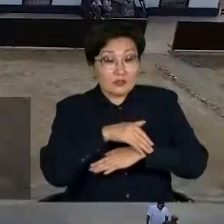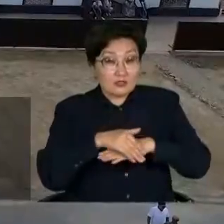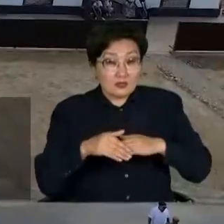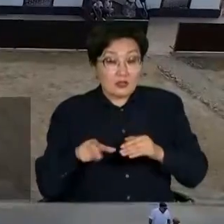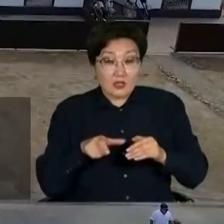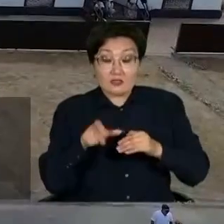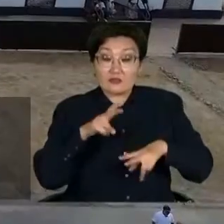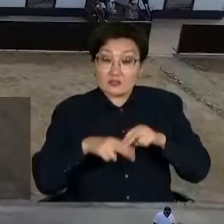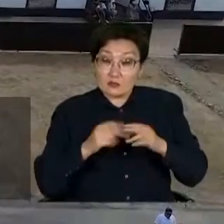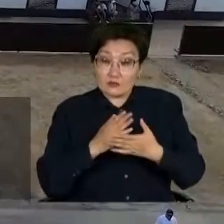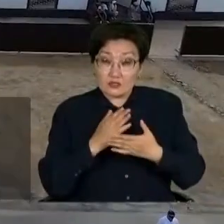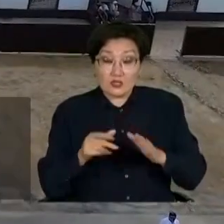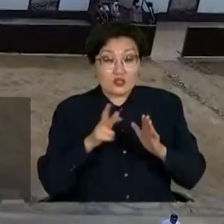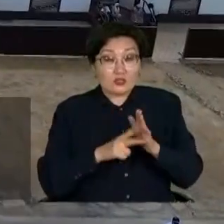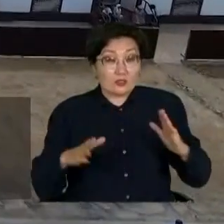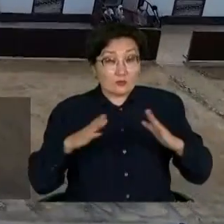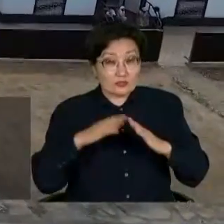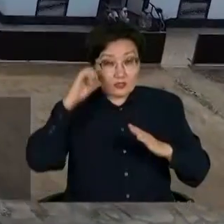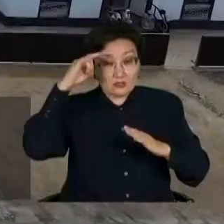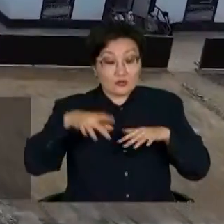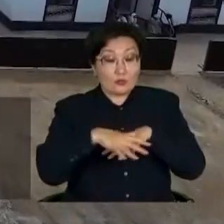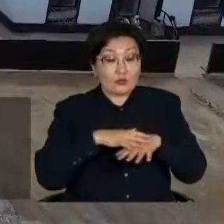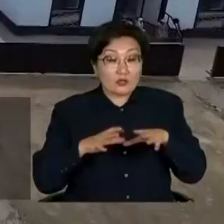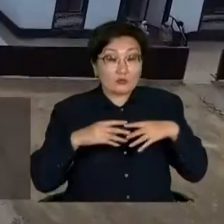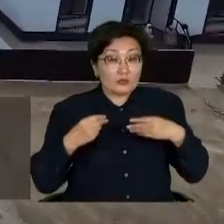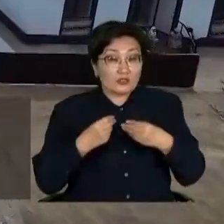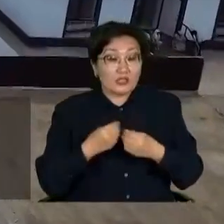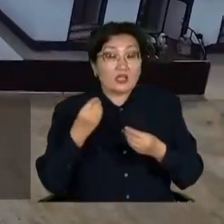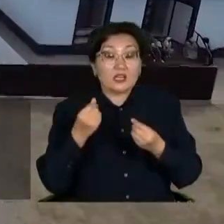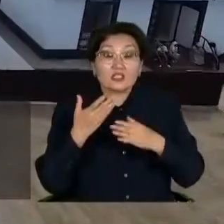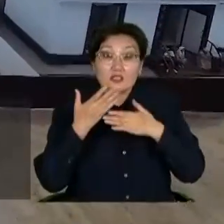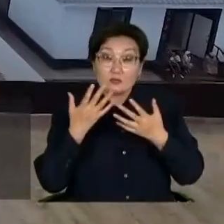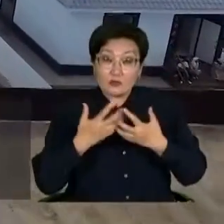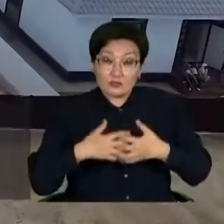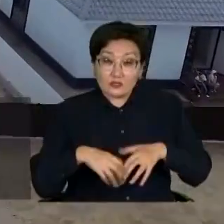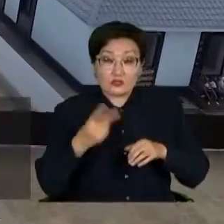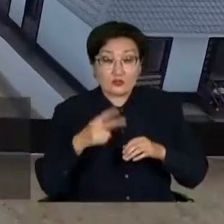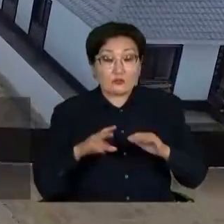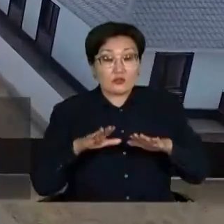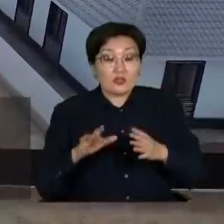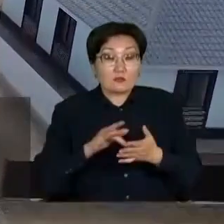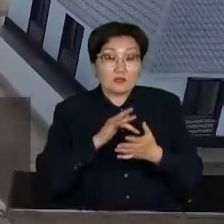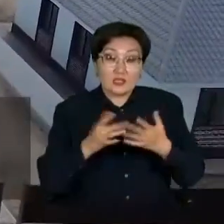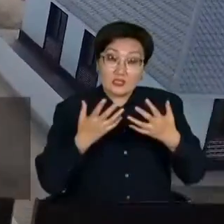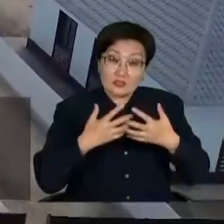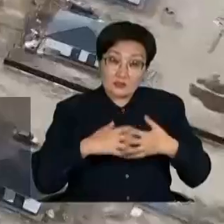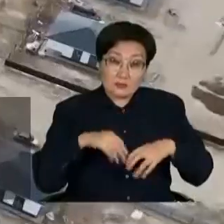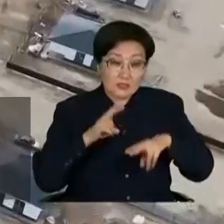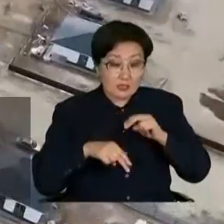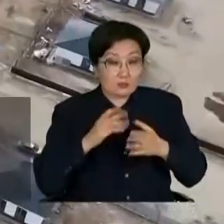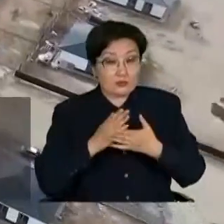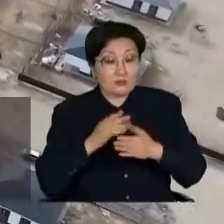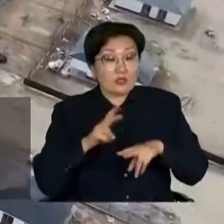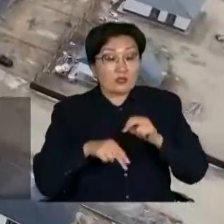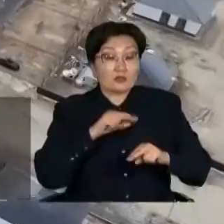асфальт салынып жатыр. Мұндағы 80 үй Қазақстан халқына қоғамдық қорының қаражатына, ал 20-сы жергілікті бюджет есебінен салынған.